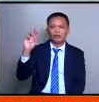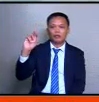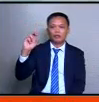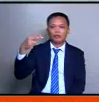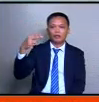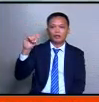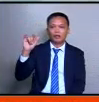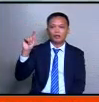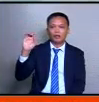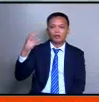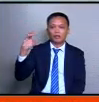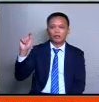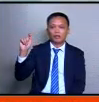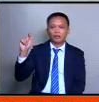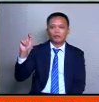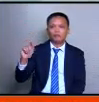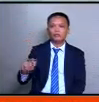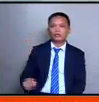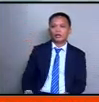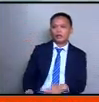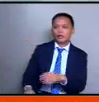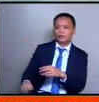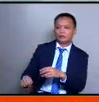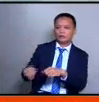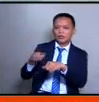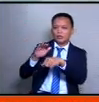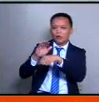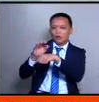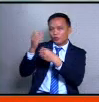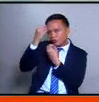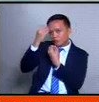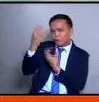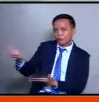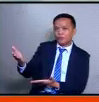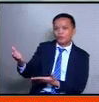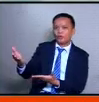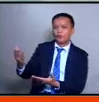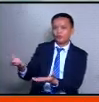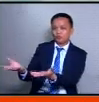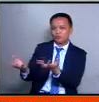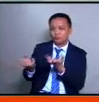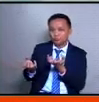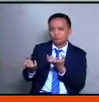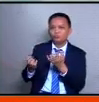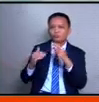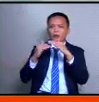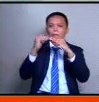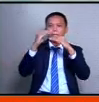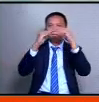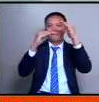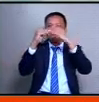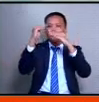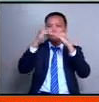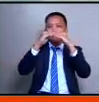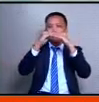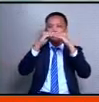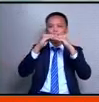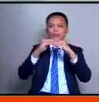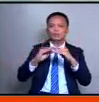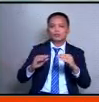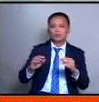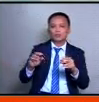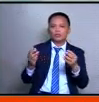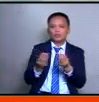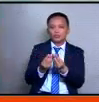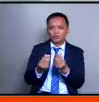para abisuhan yung mga gusto pong magpatayo ng mga gusali na ito, ang soil nito ay malambot,